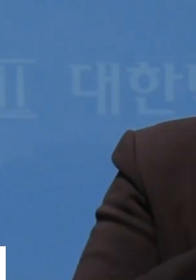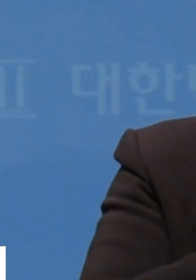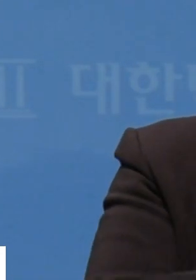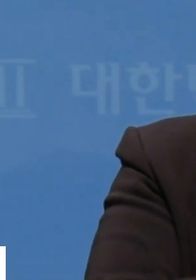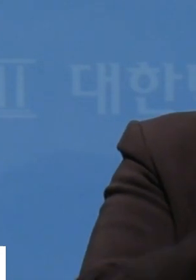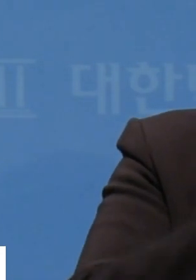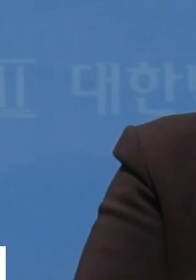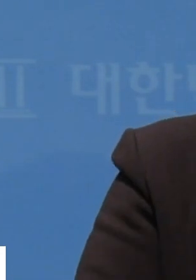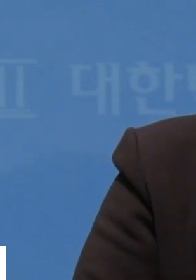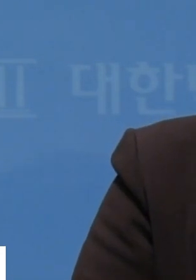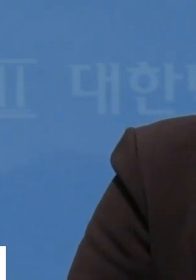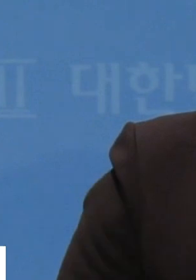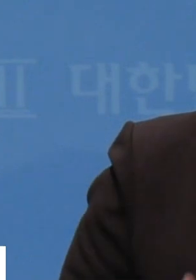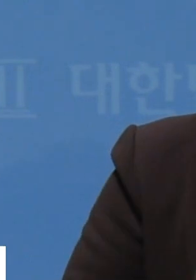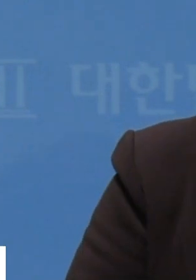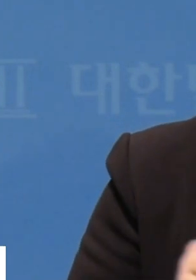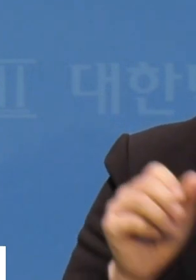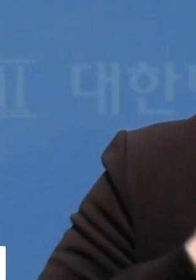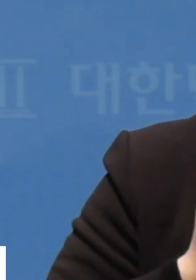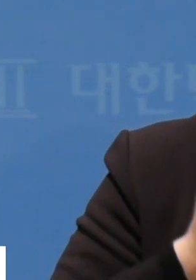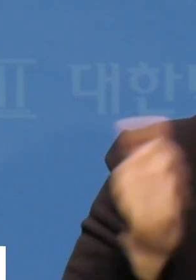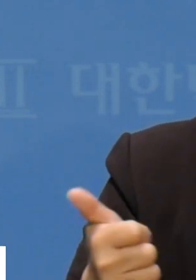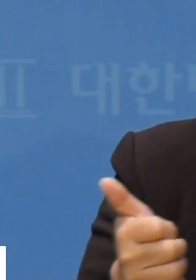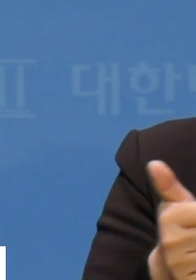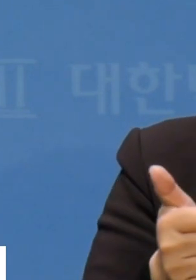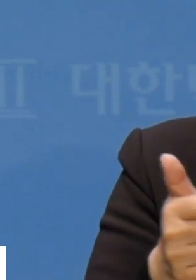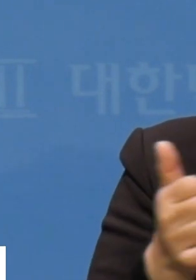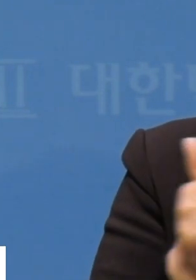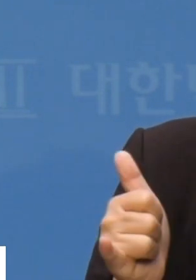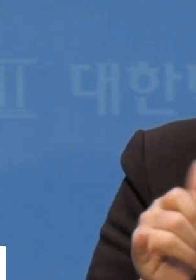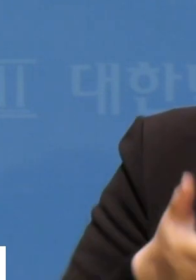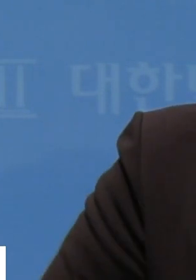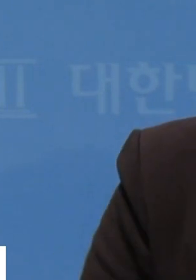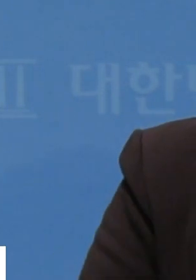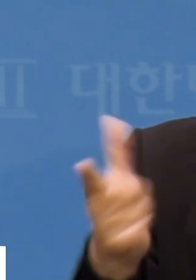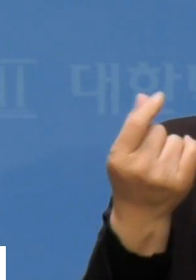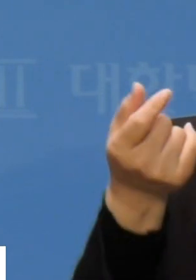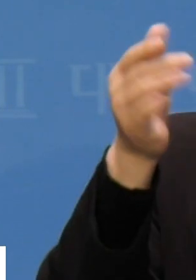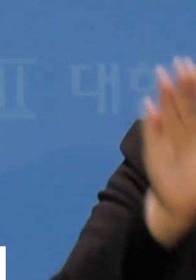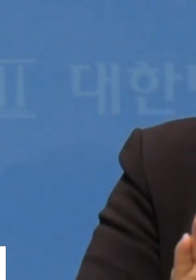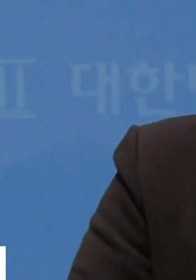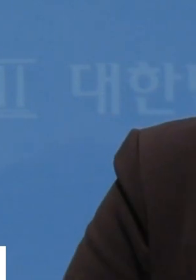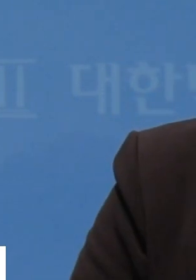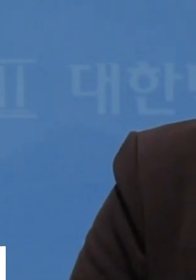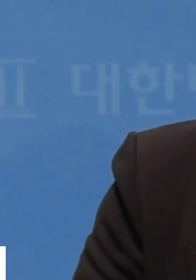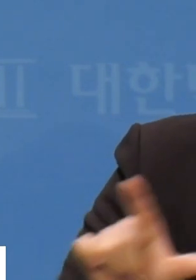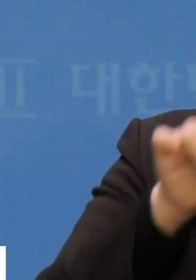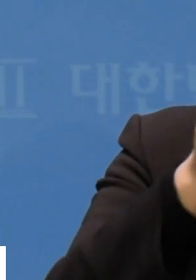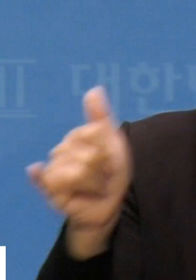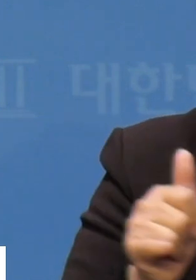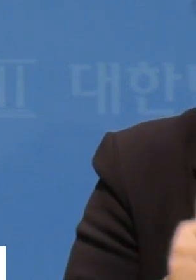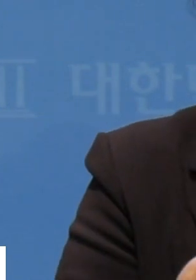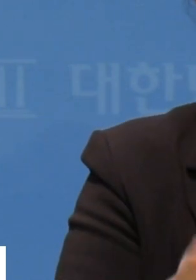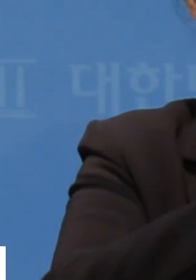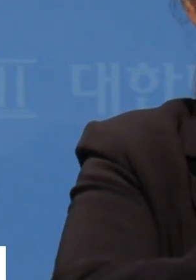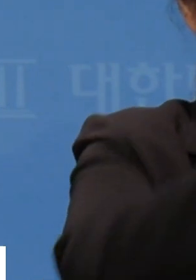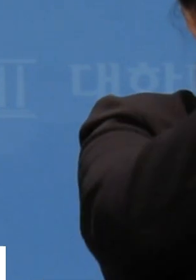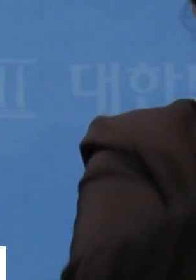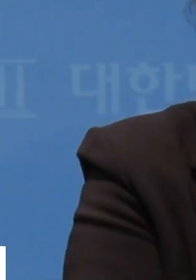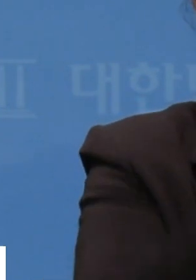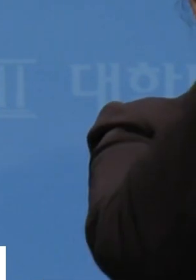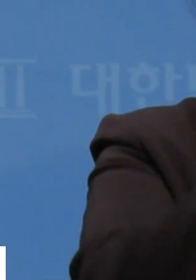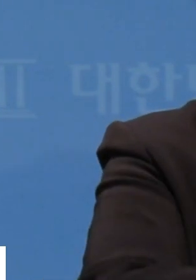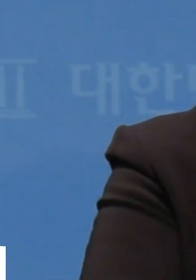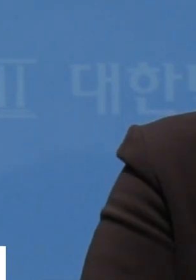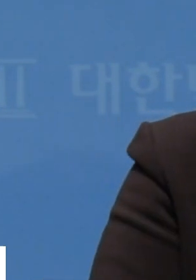해병대원의 생일이었지만 한동훈 위원장은 묘소를 참배해달라는 시민의 호소를 무시한 채 떠났습니다.